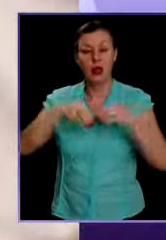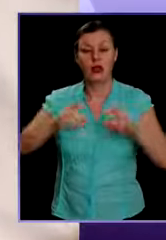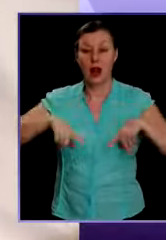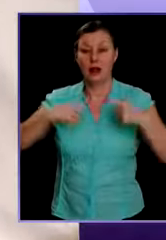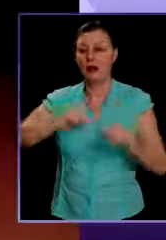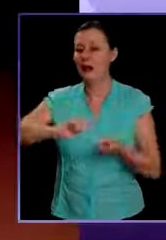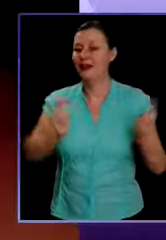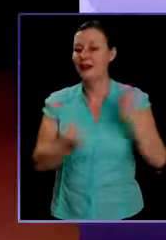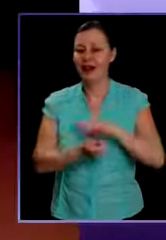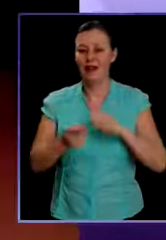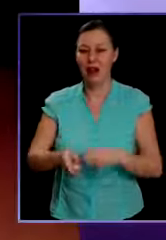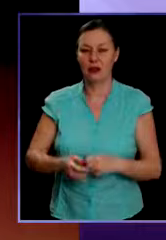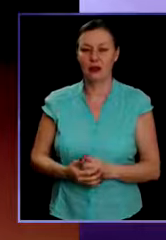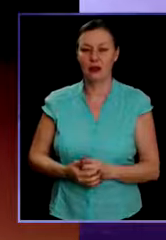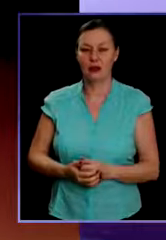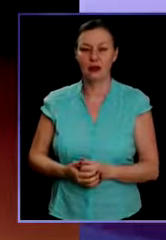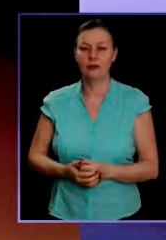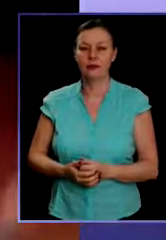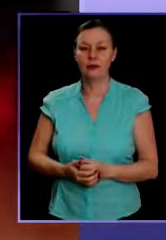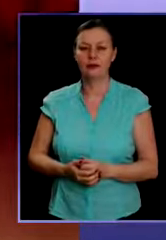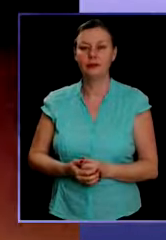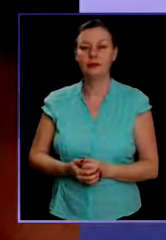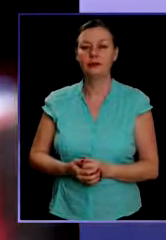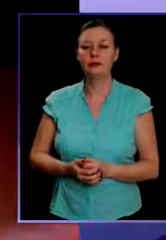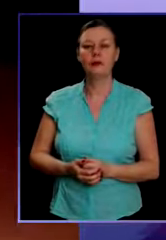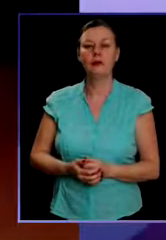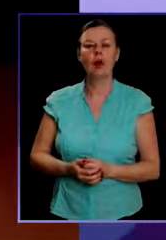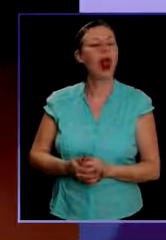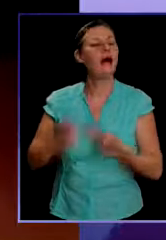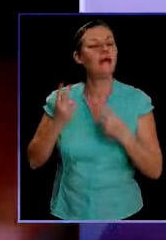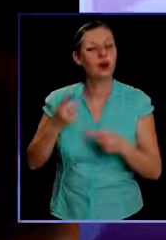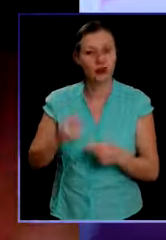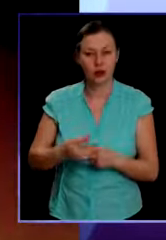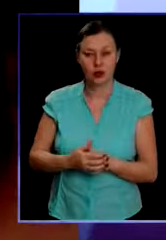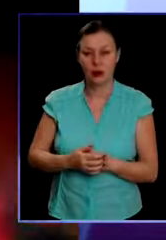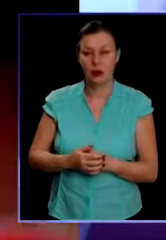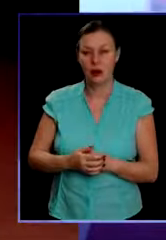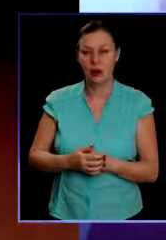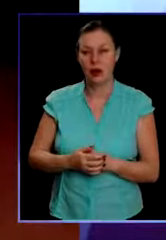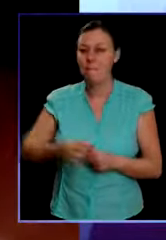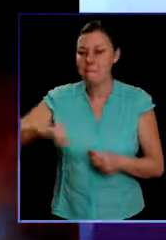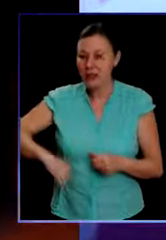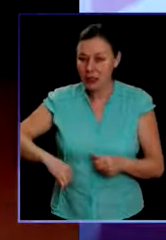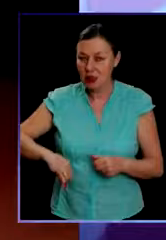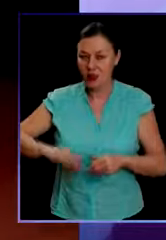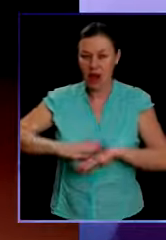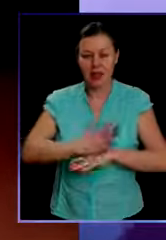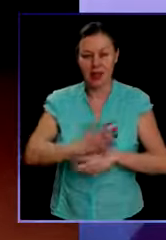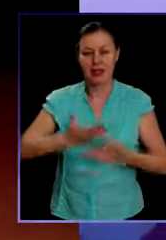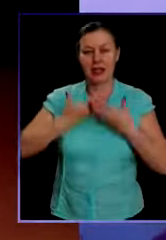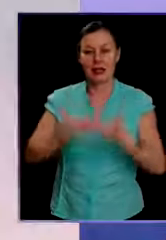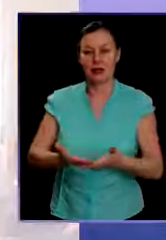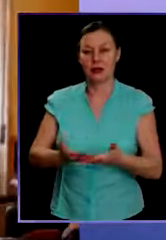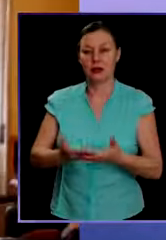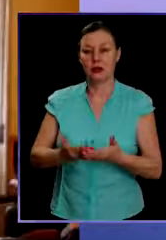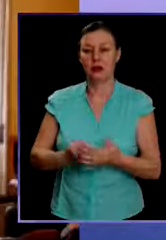a család élete teljesen megváltozott. Ami a legfontosabb az, hogy hihetetlen biztonságérzetet